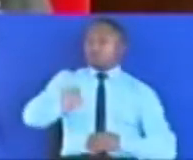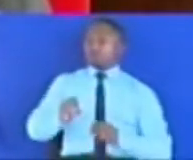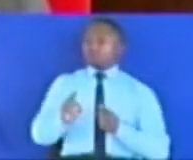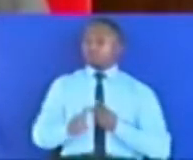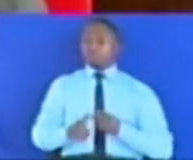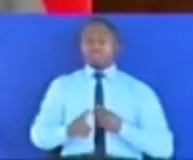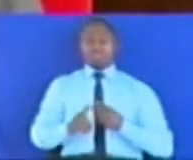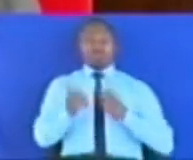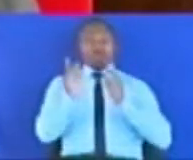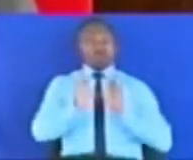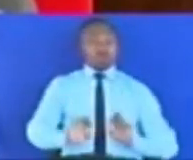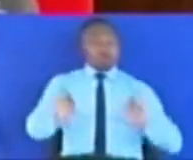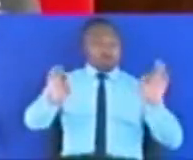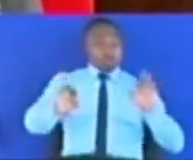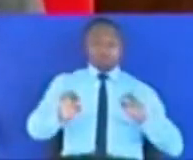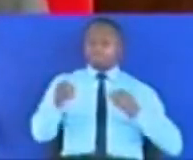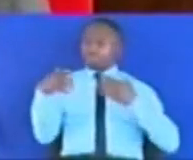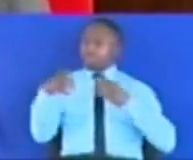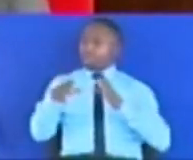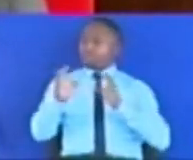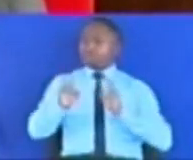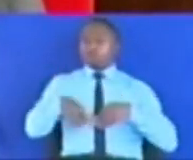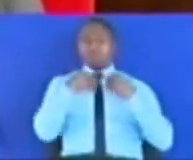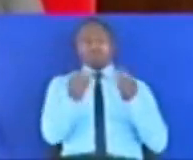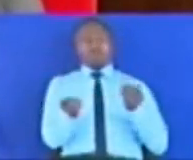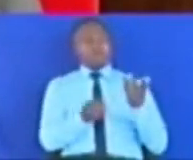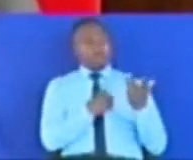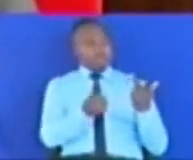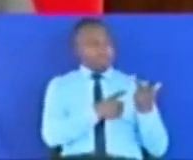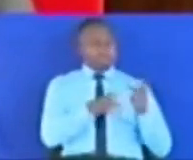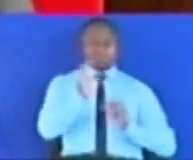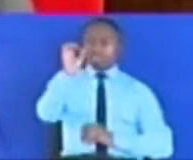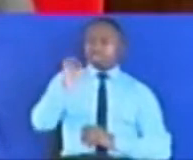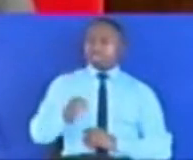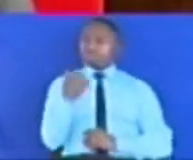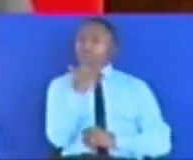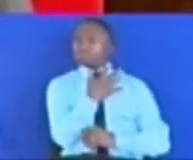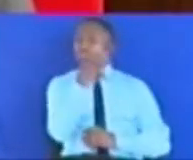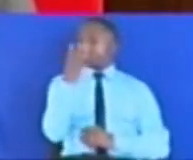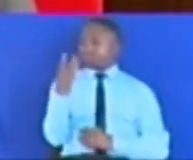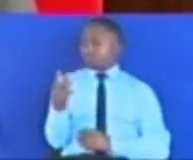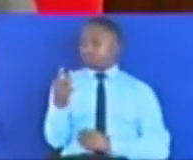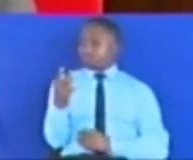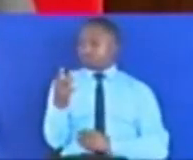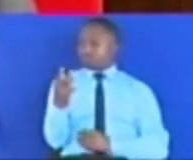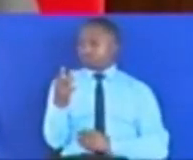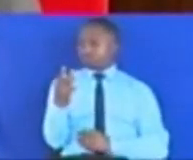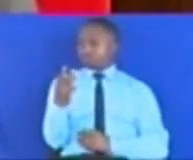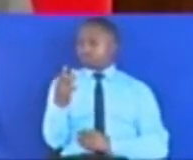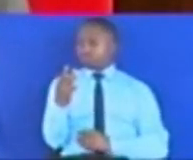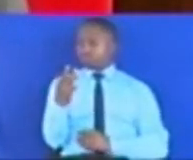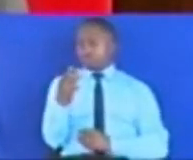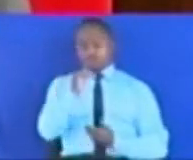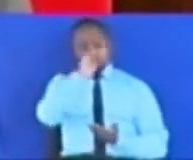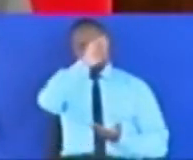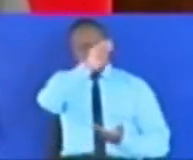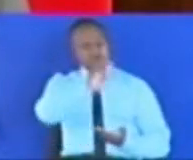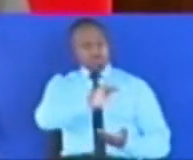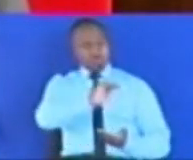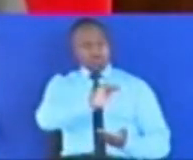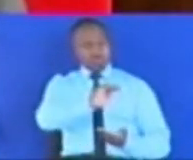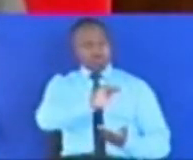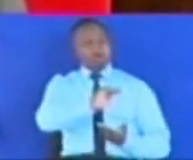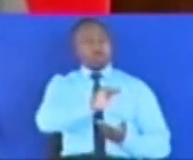Na uzuri kamati imetoa takwimu kwamba ni 53% ya upungufu ya uhaba